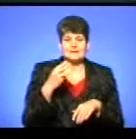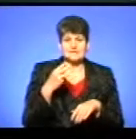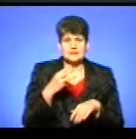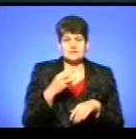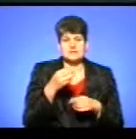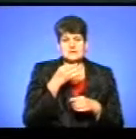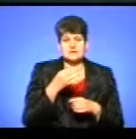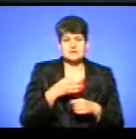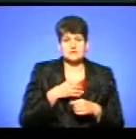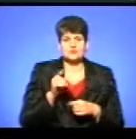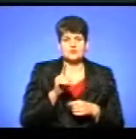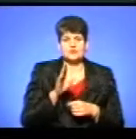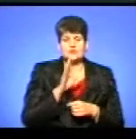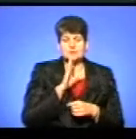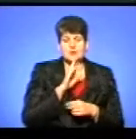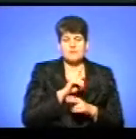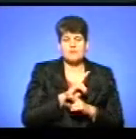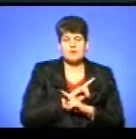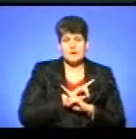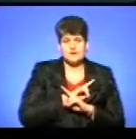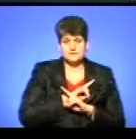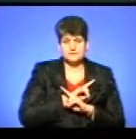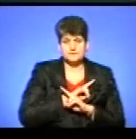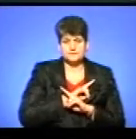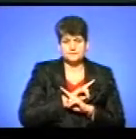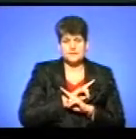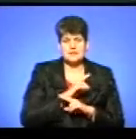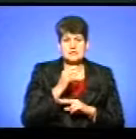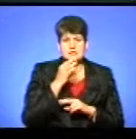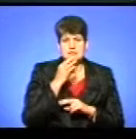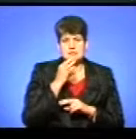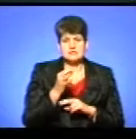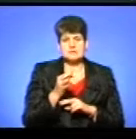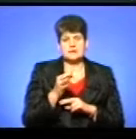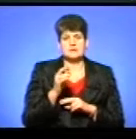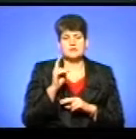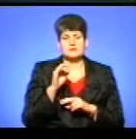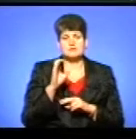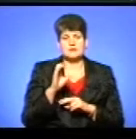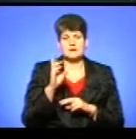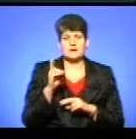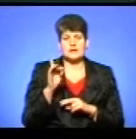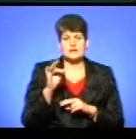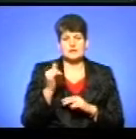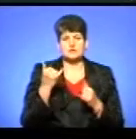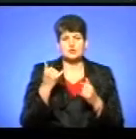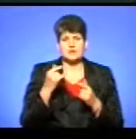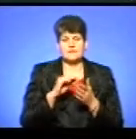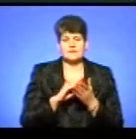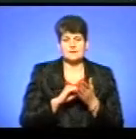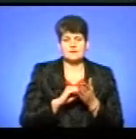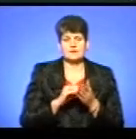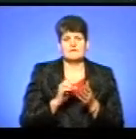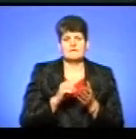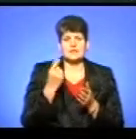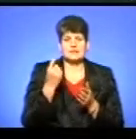нам повідомив, що жінка померла. За словами речника Нацполіції області Сергія Крети, сьогодні відомості за даним фактом внесли до